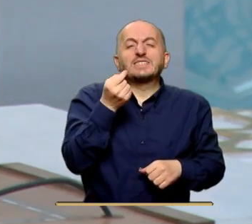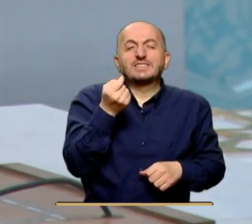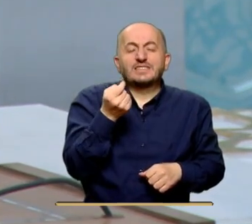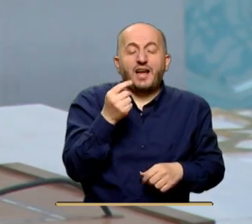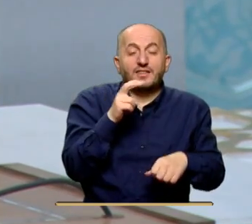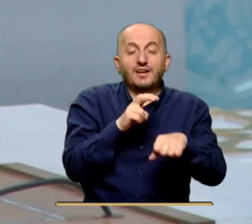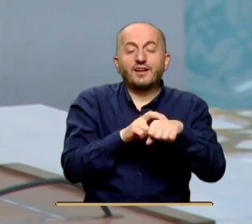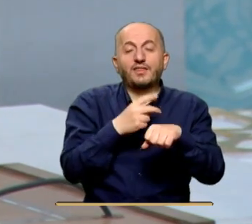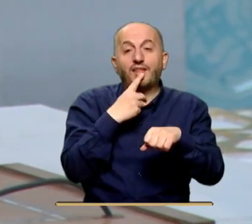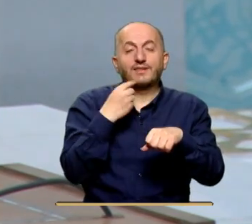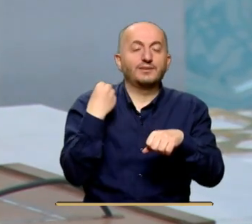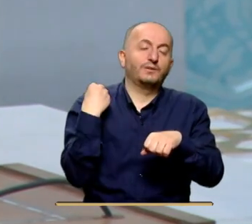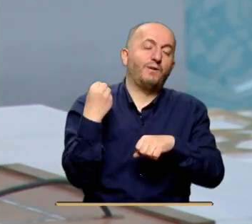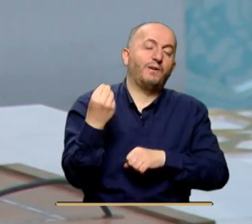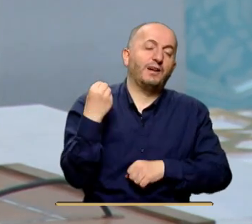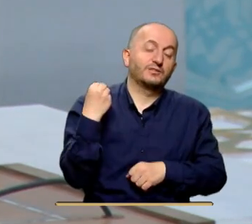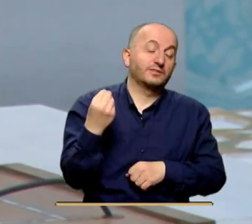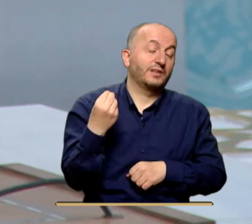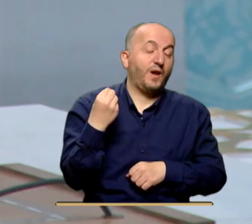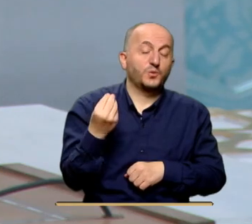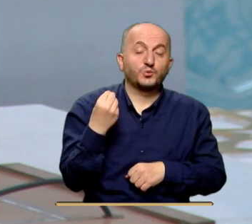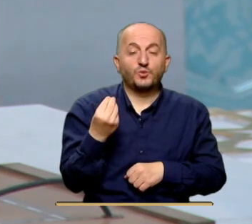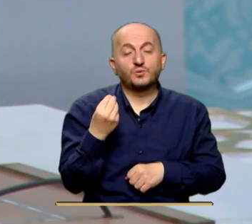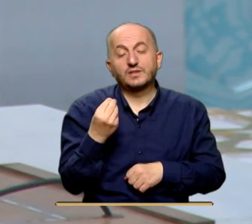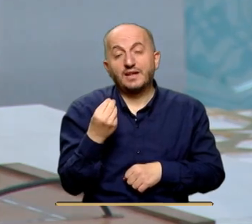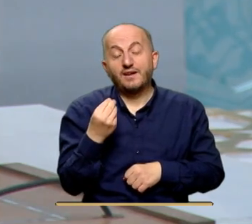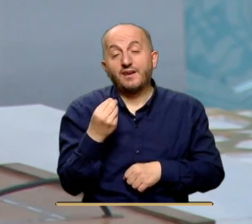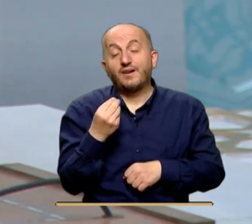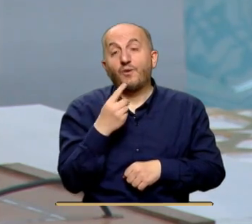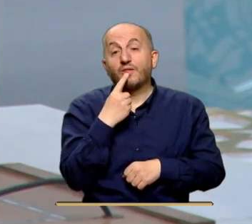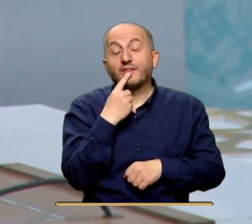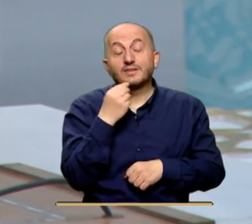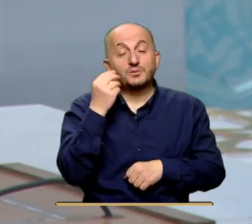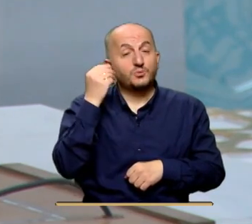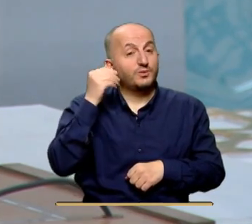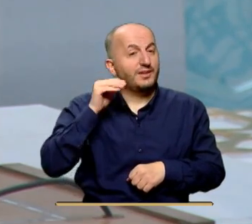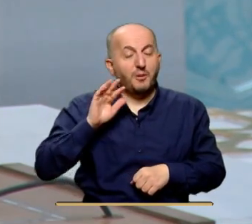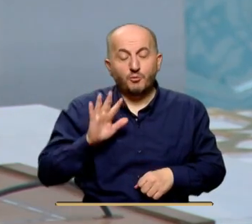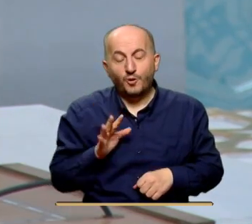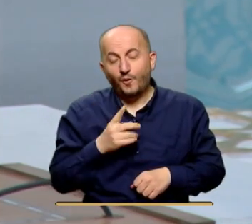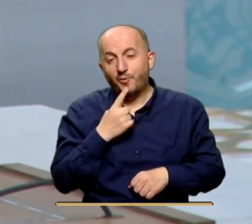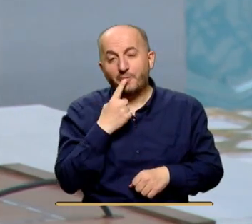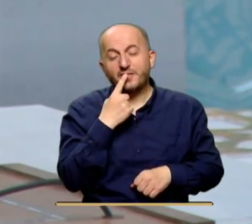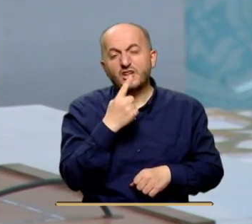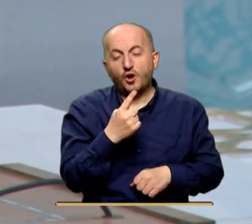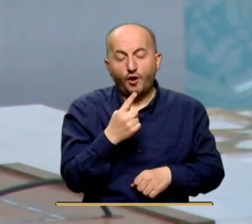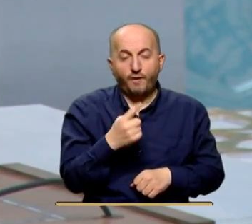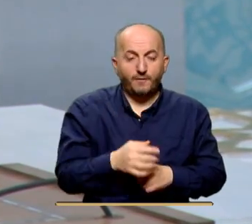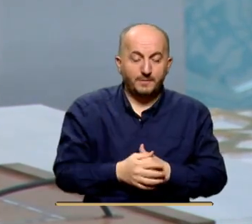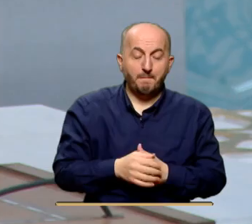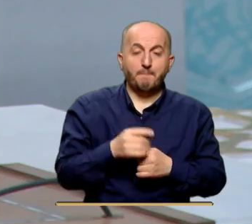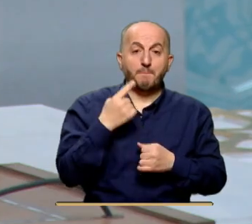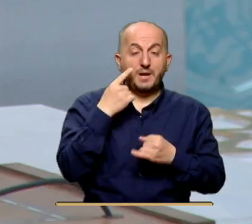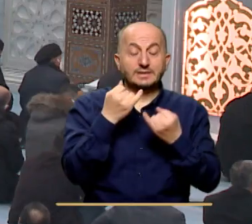O kadar lezzetliydi ki, o kadar güzeldi ki, o tadı unutamıyorum," diyor. Bakınız